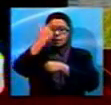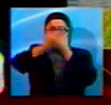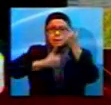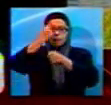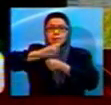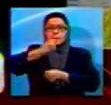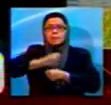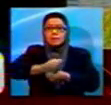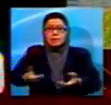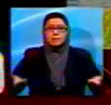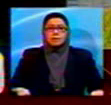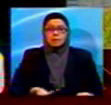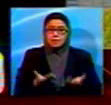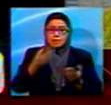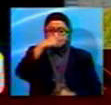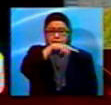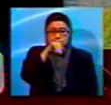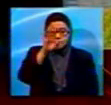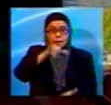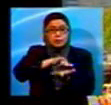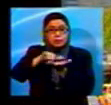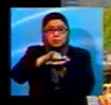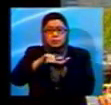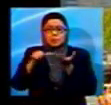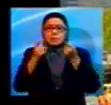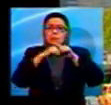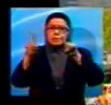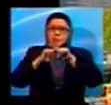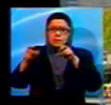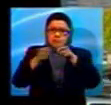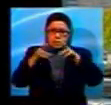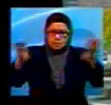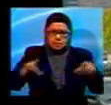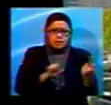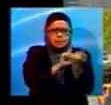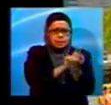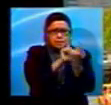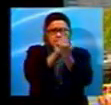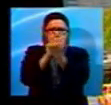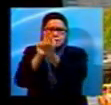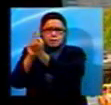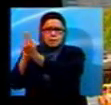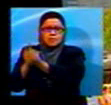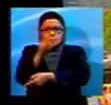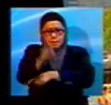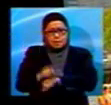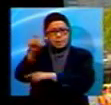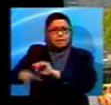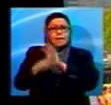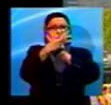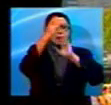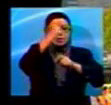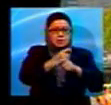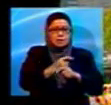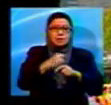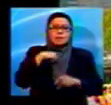York pelbagai pertemuan dan usaha telah dilakukan antaranya bertemu dengan delegasi dan wakil tetap kebanyakan negara anggota dan juga diplomat